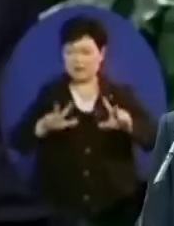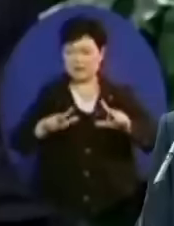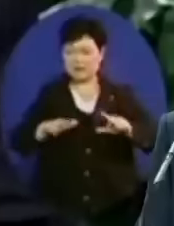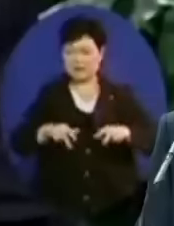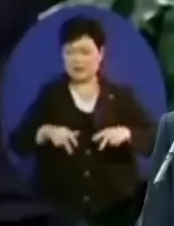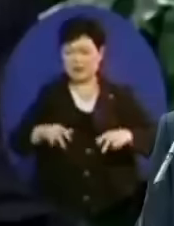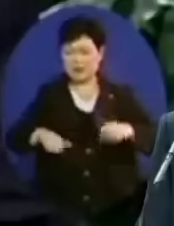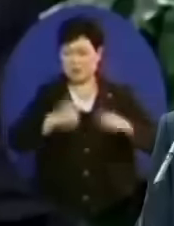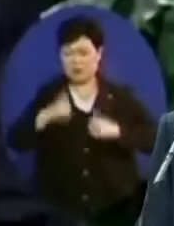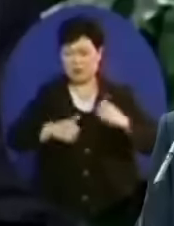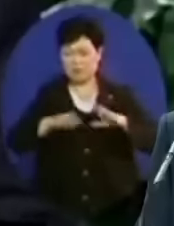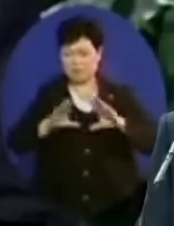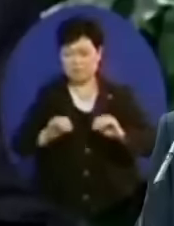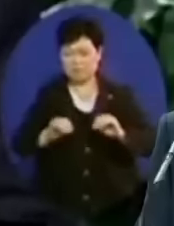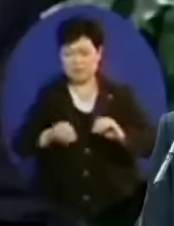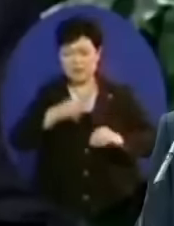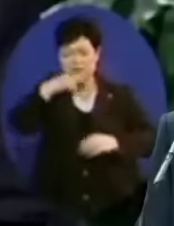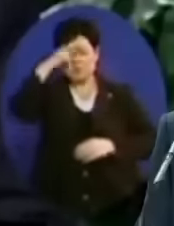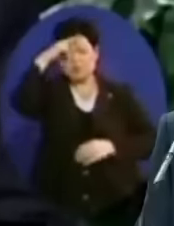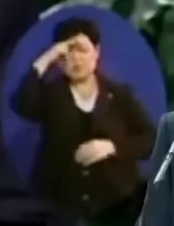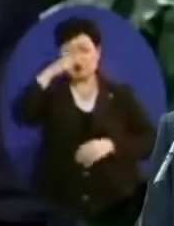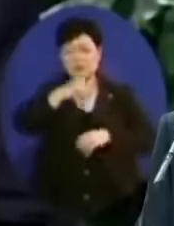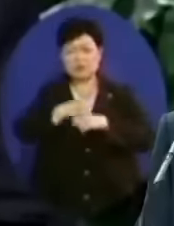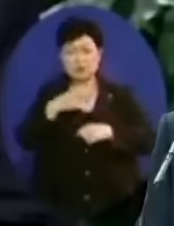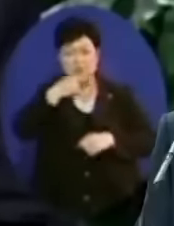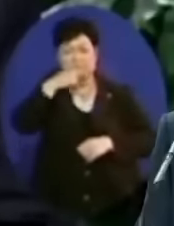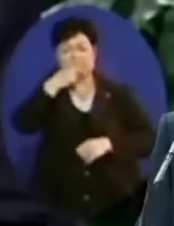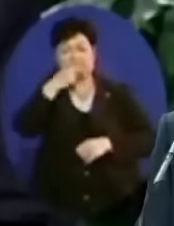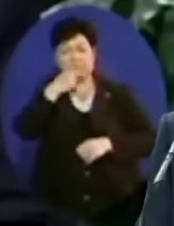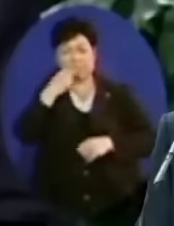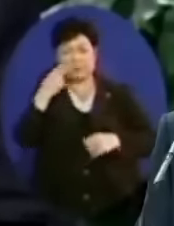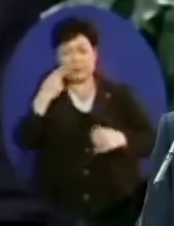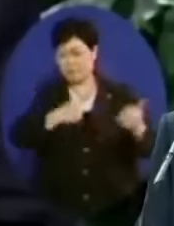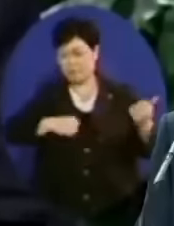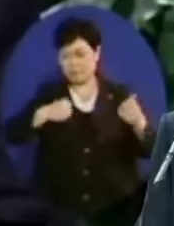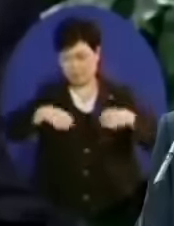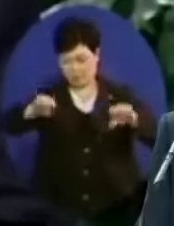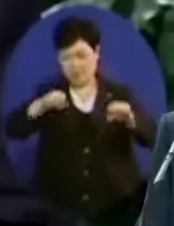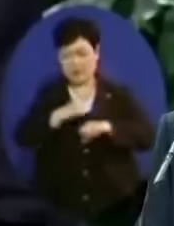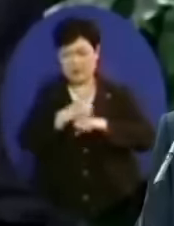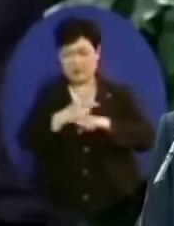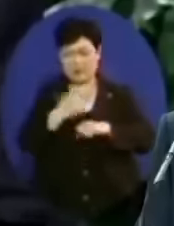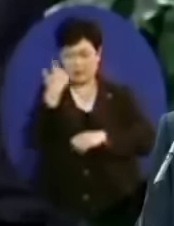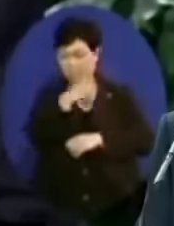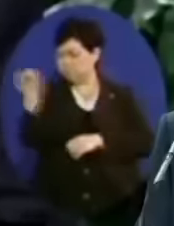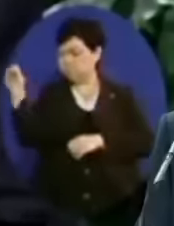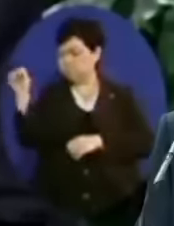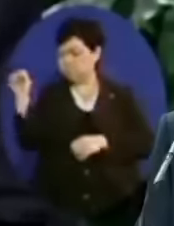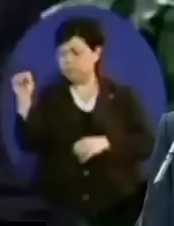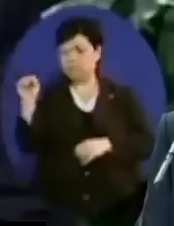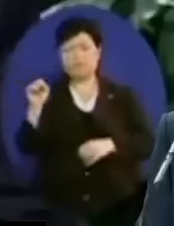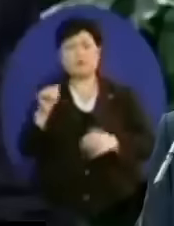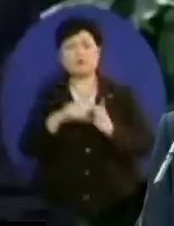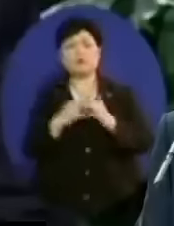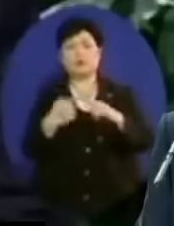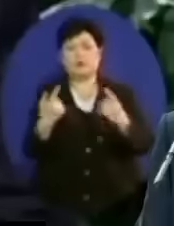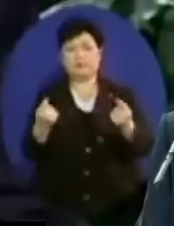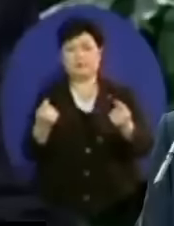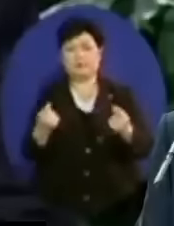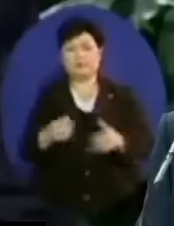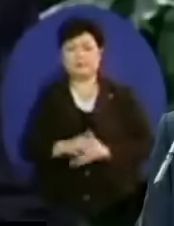해야 되겠다, 술 마시고 담배 피웠던 것 이제 포기한다, 등을 돌린다,